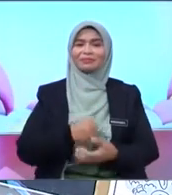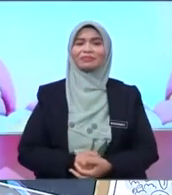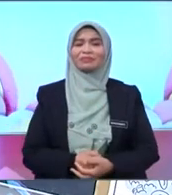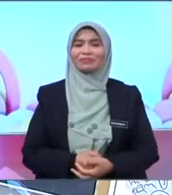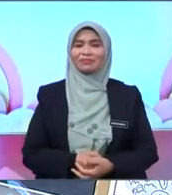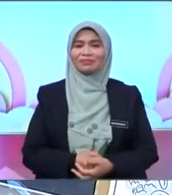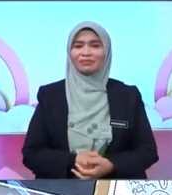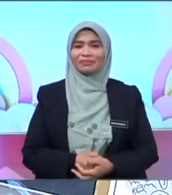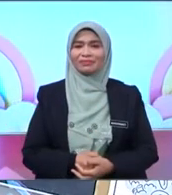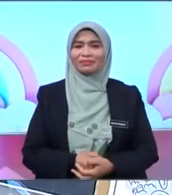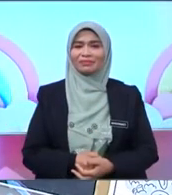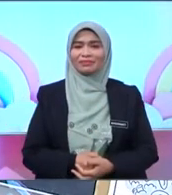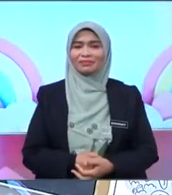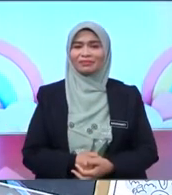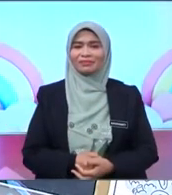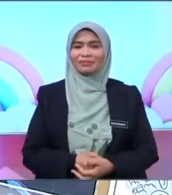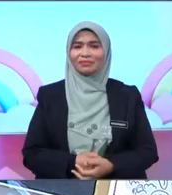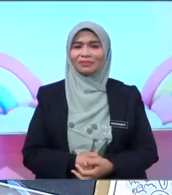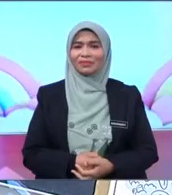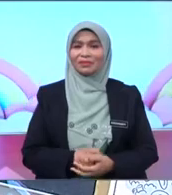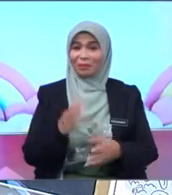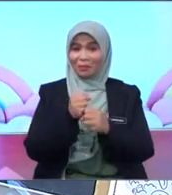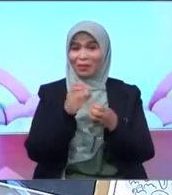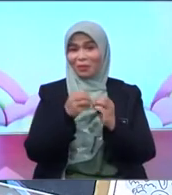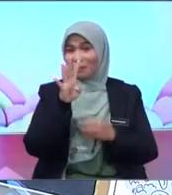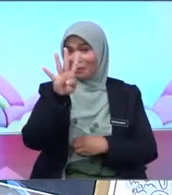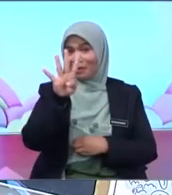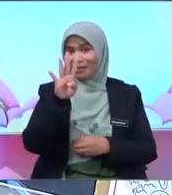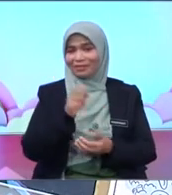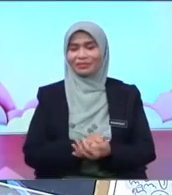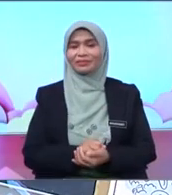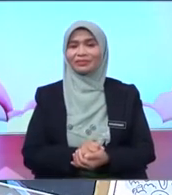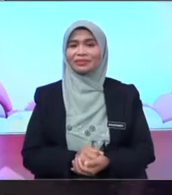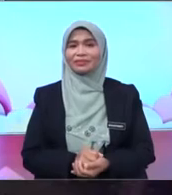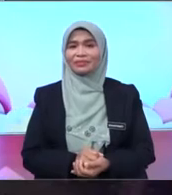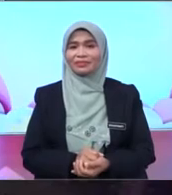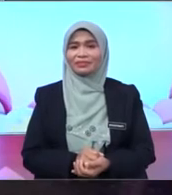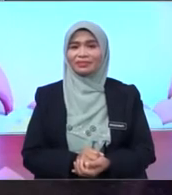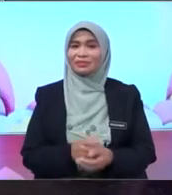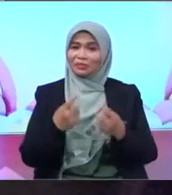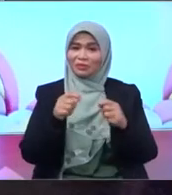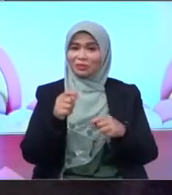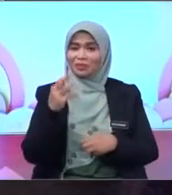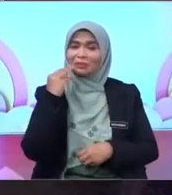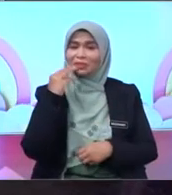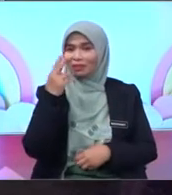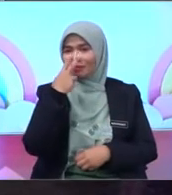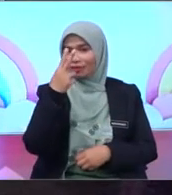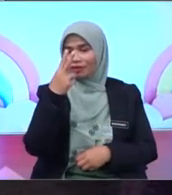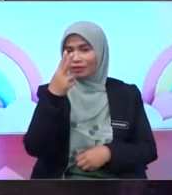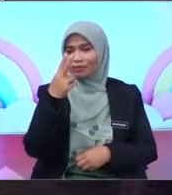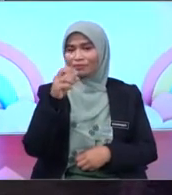kita Ombo Saya nunggu 4 cukup Mira tengok kami soalnya